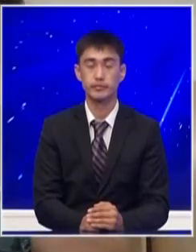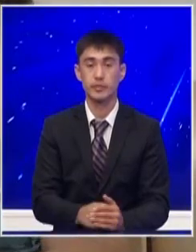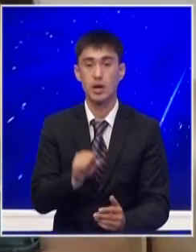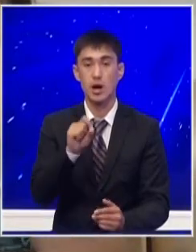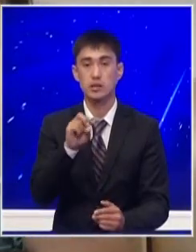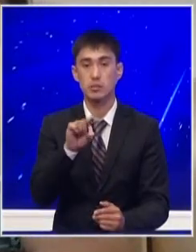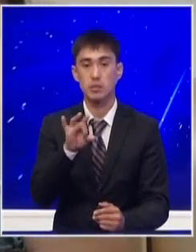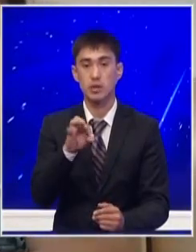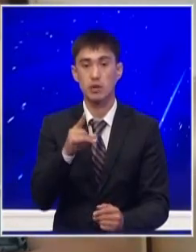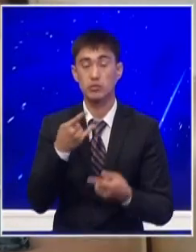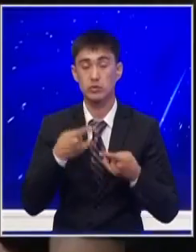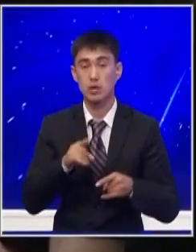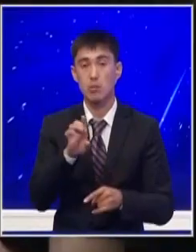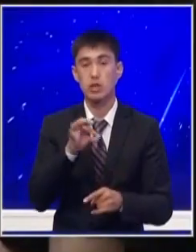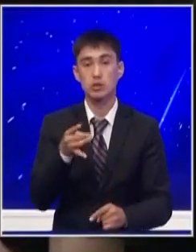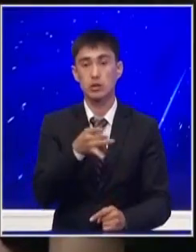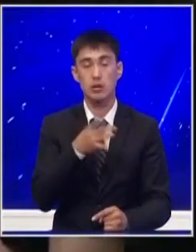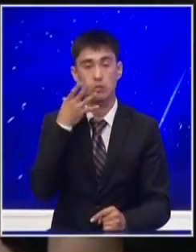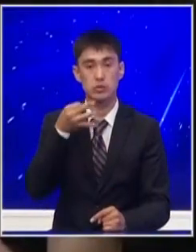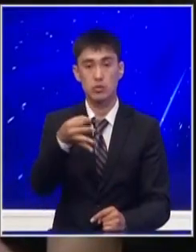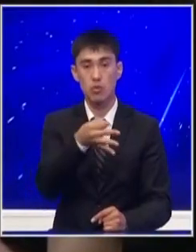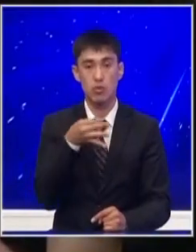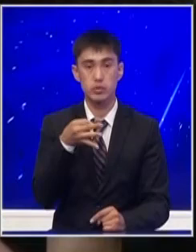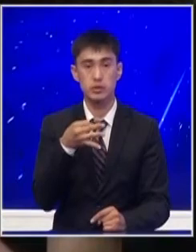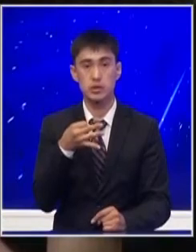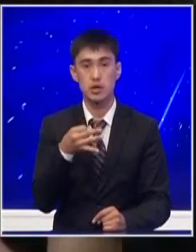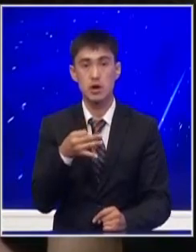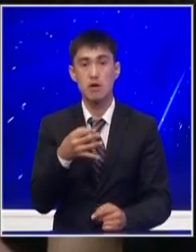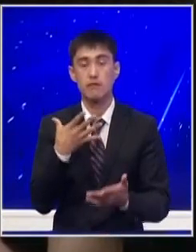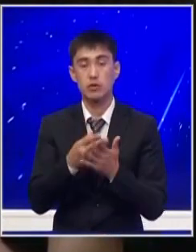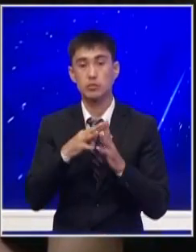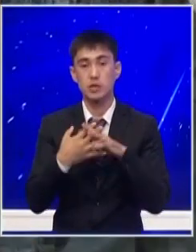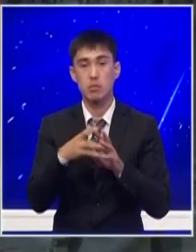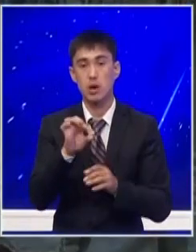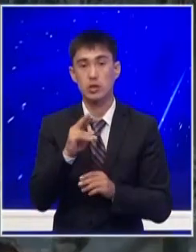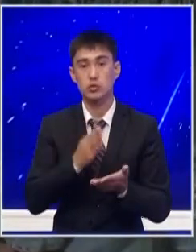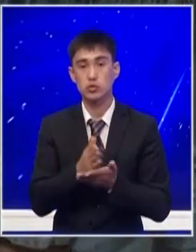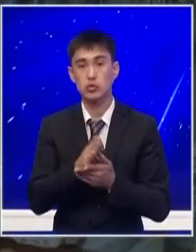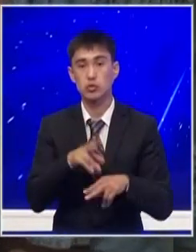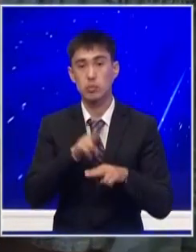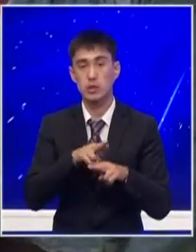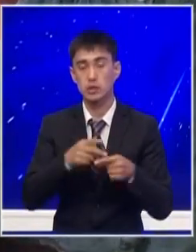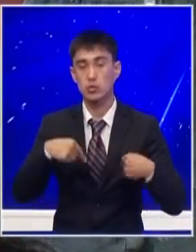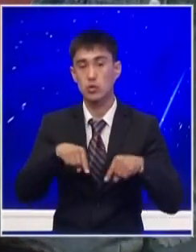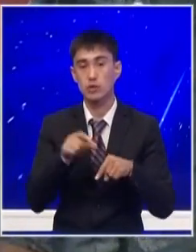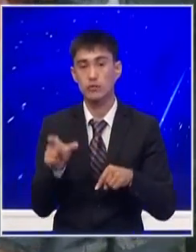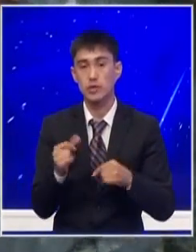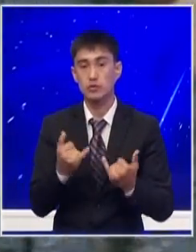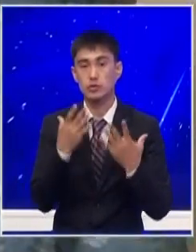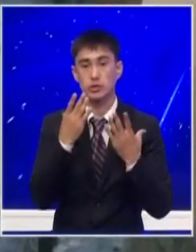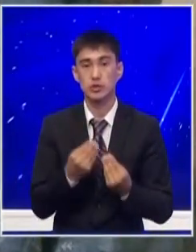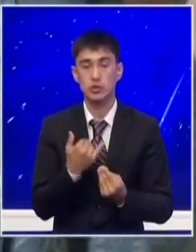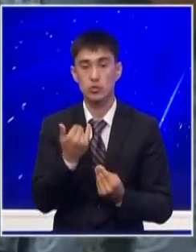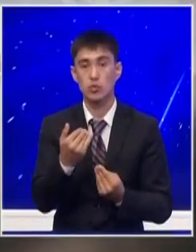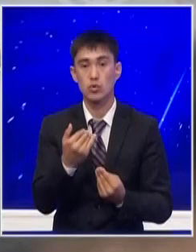Азамат Абдрахманов – уроженец Балхашского района Алматинской области. В родном селе Баканас он служит в рядах правоохранительных органов. На сегодняшний